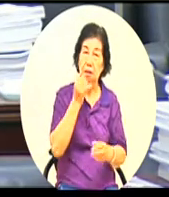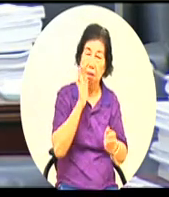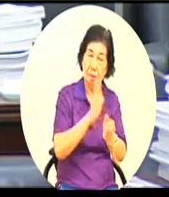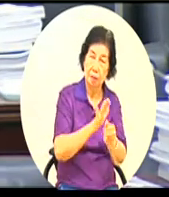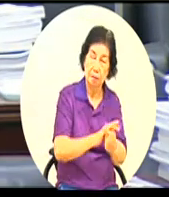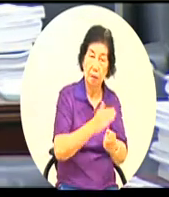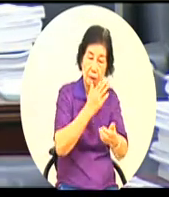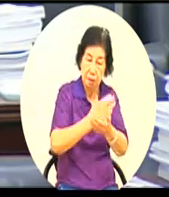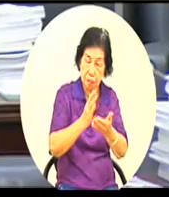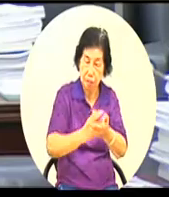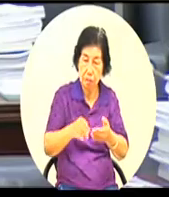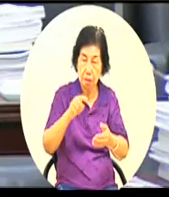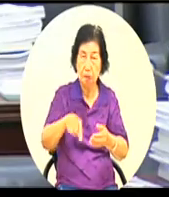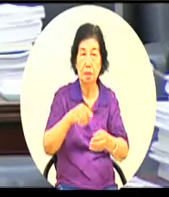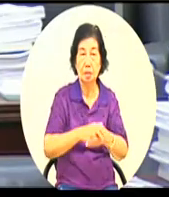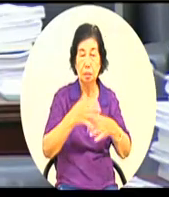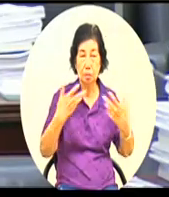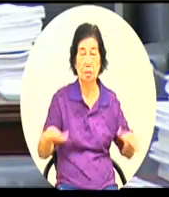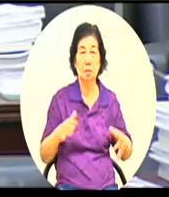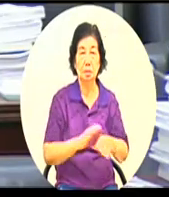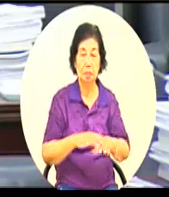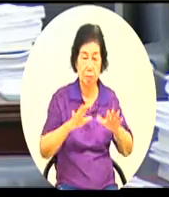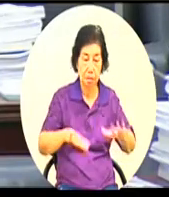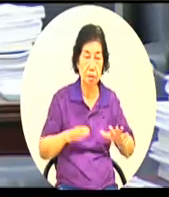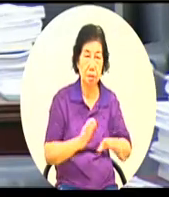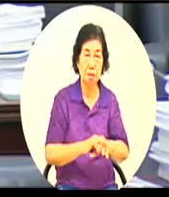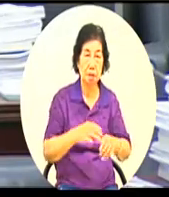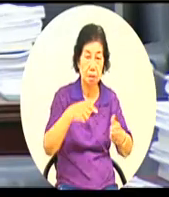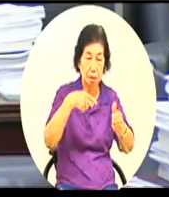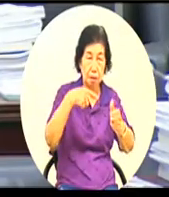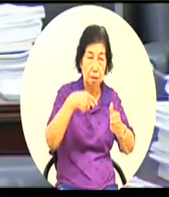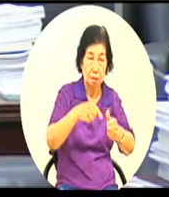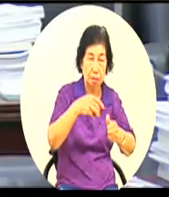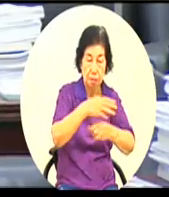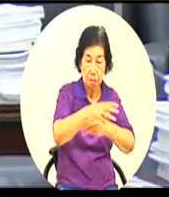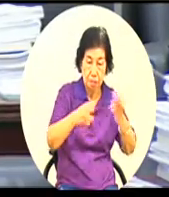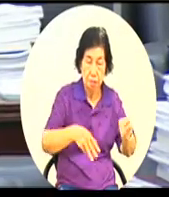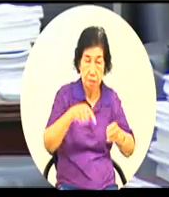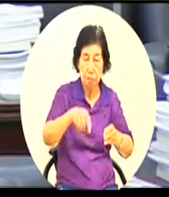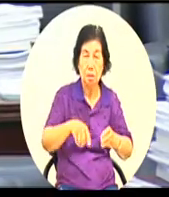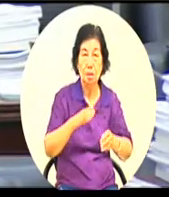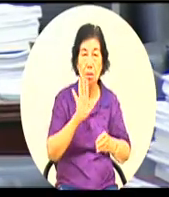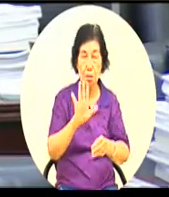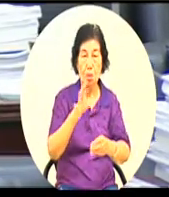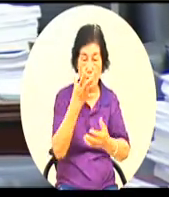现有的教室都拢有啊，啊，这种工课唔做，